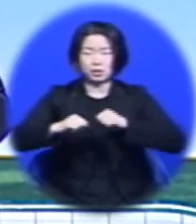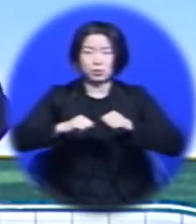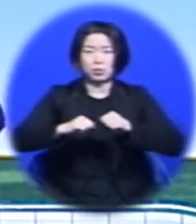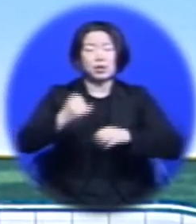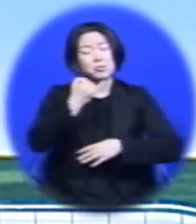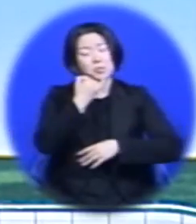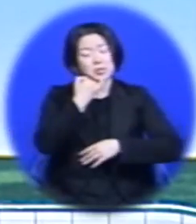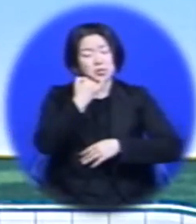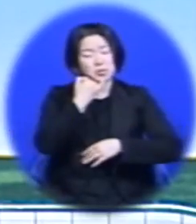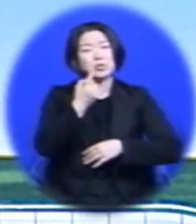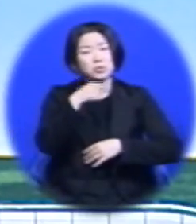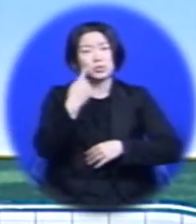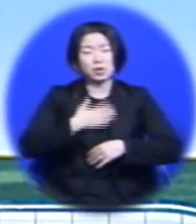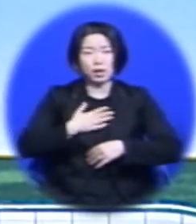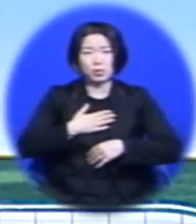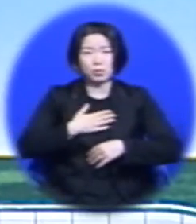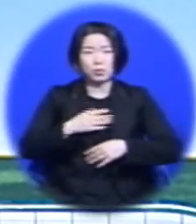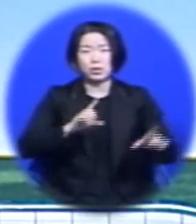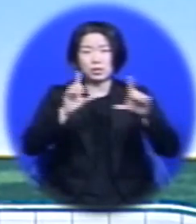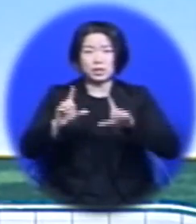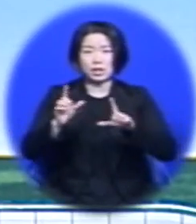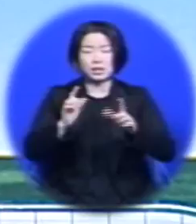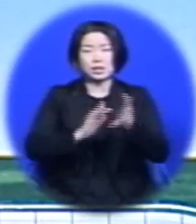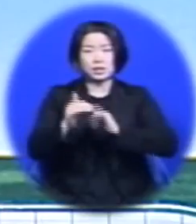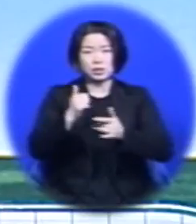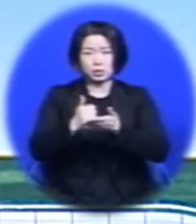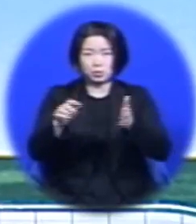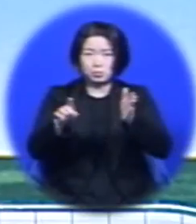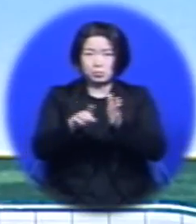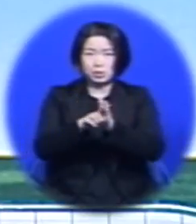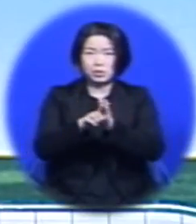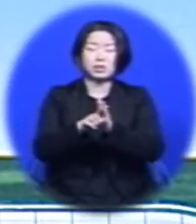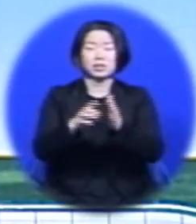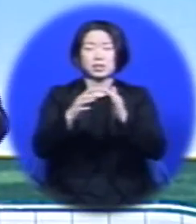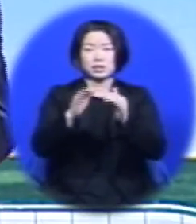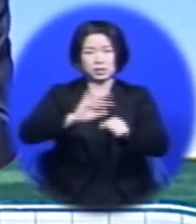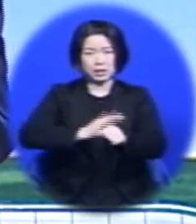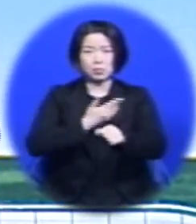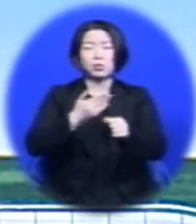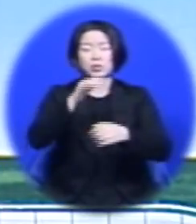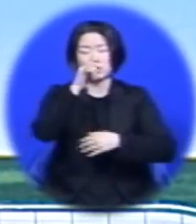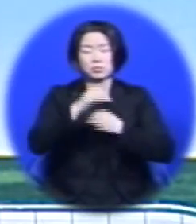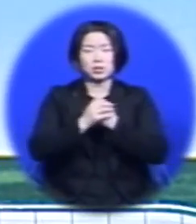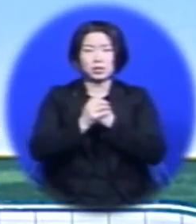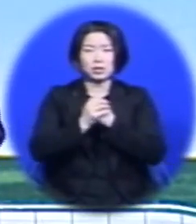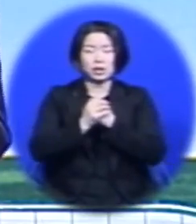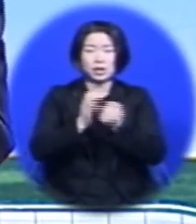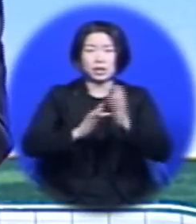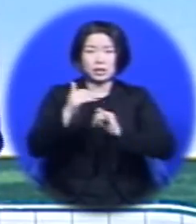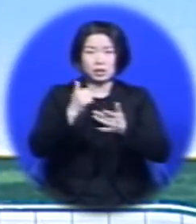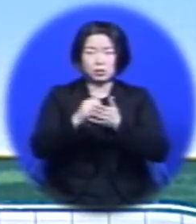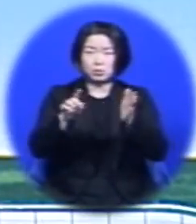그리스도인들은 예수님을 잘 믿는 게 아닙니다 또 어 예수 믿는